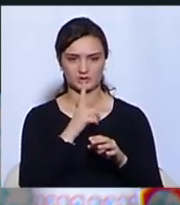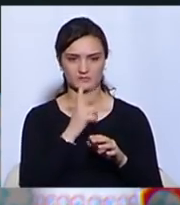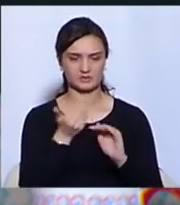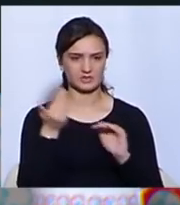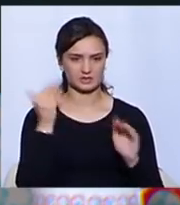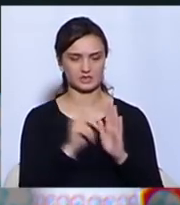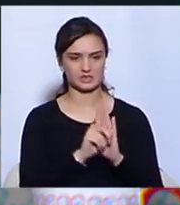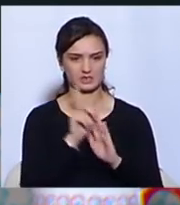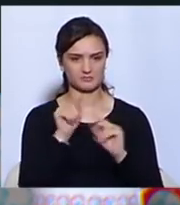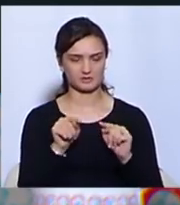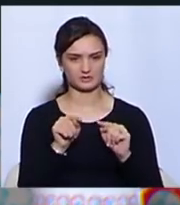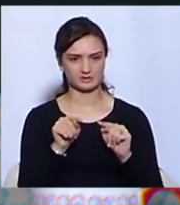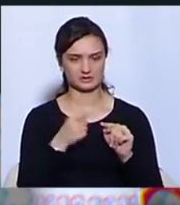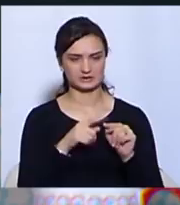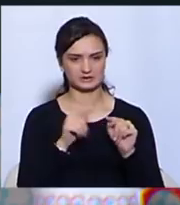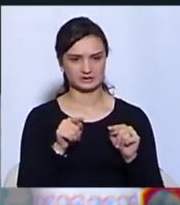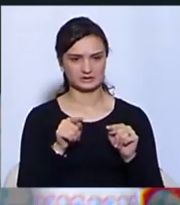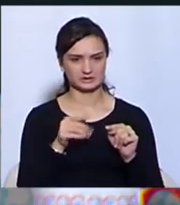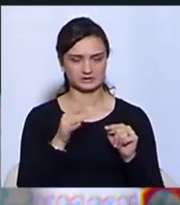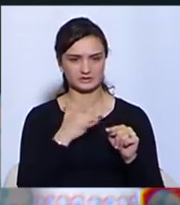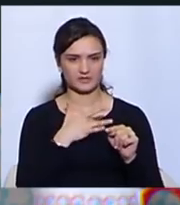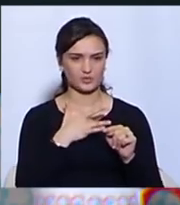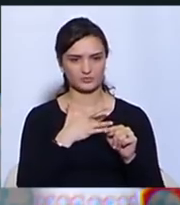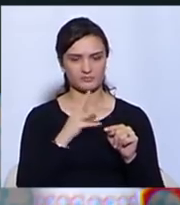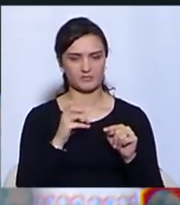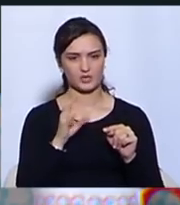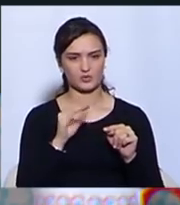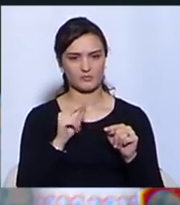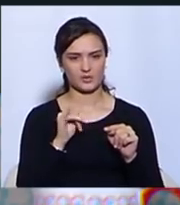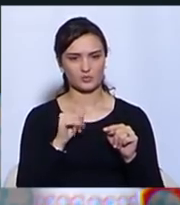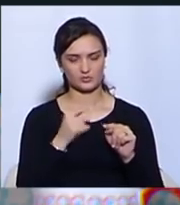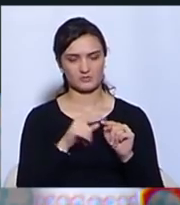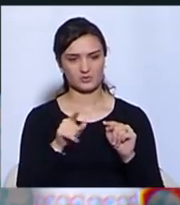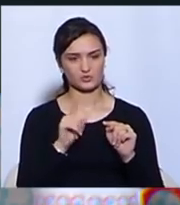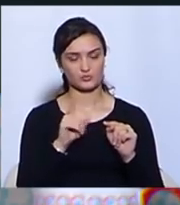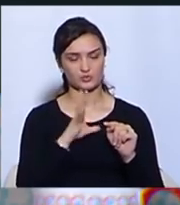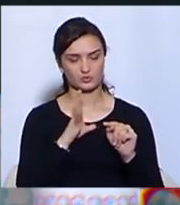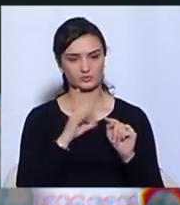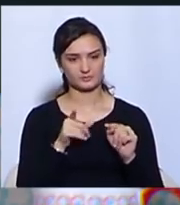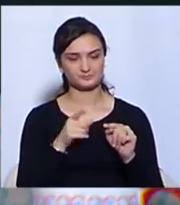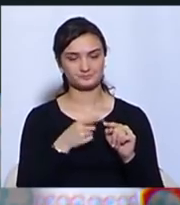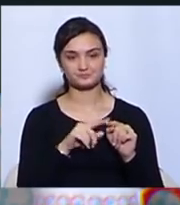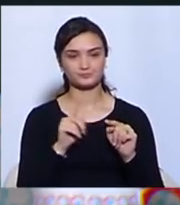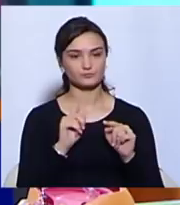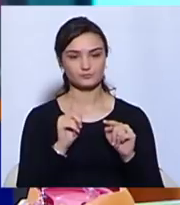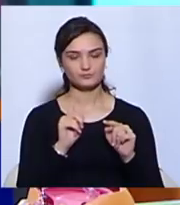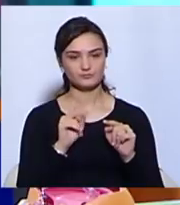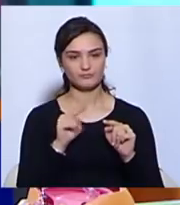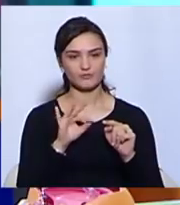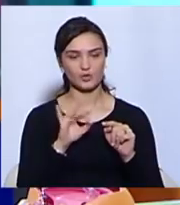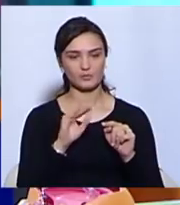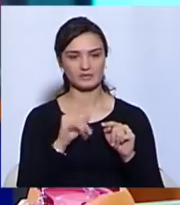ადრე ეწყებათ ის ნავარაუდევი მენოპაუზა, რომელიც შეიძლება მას ქონოდა, იმიტომ რომ